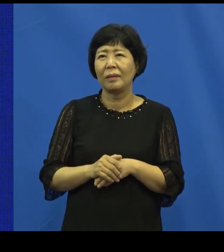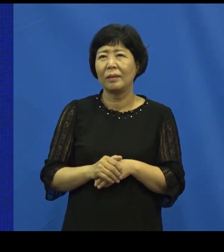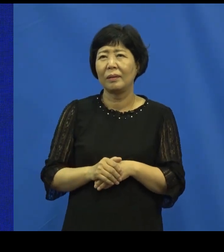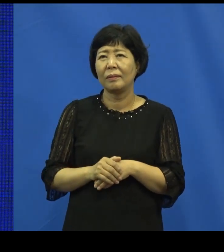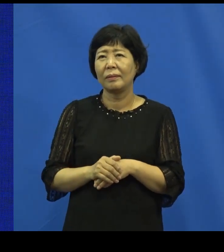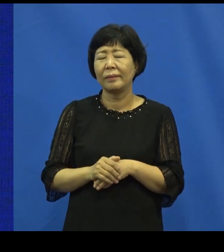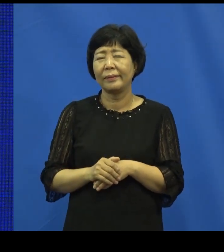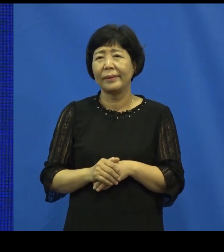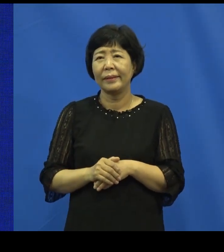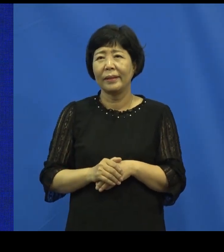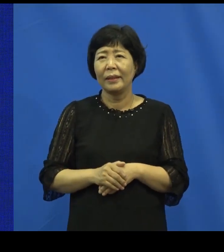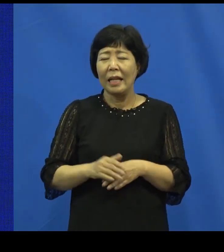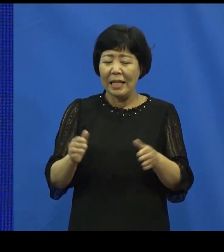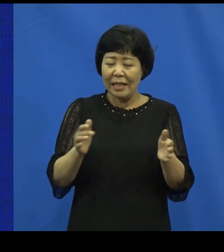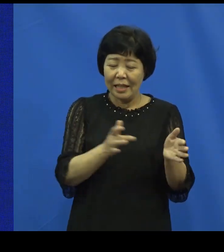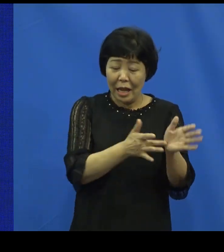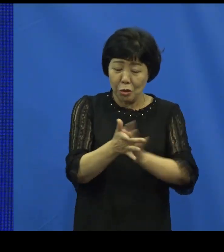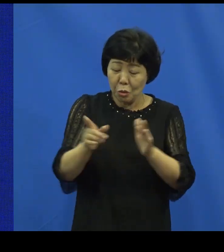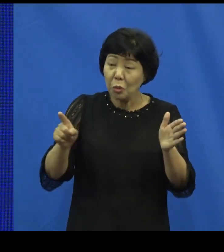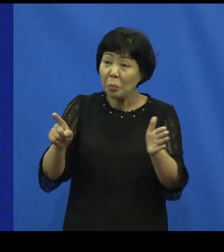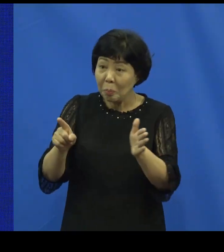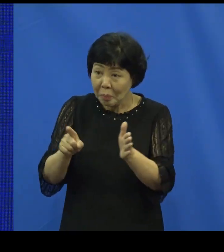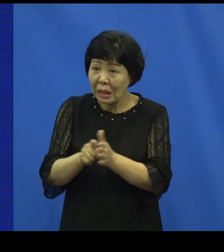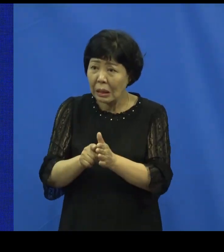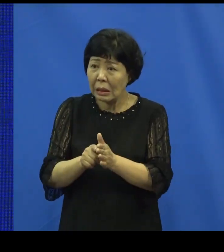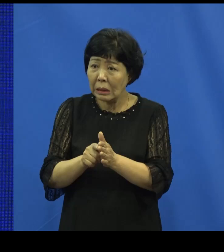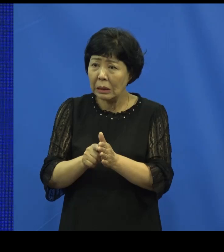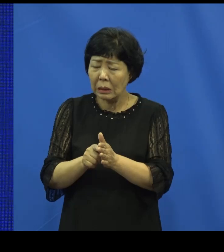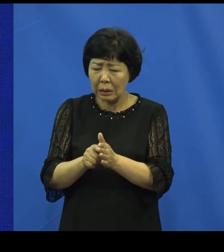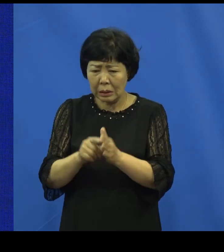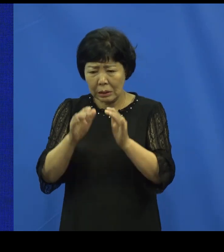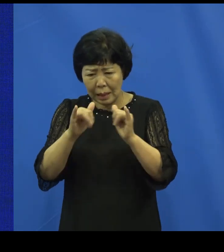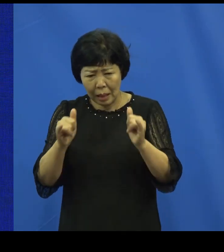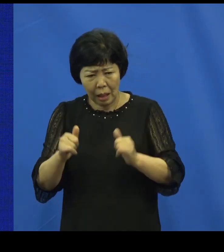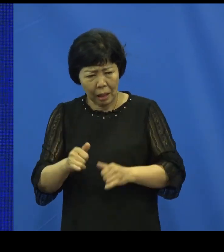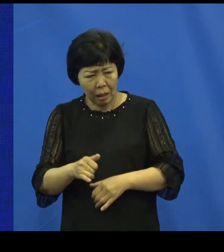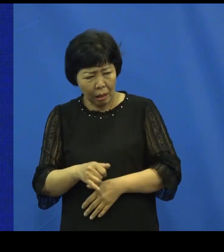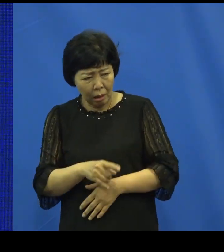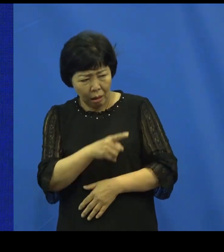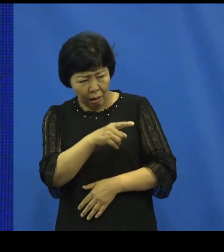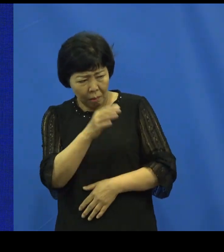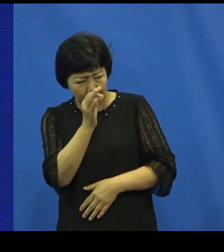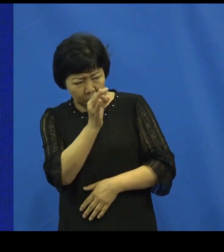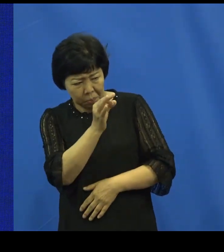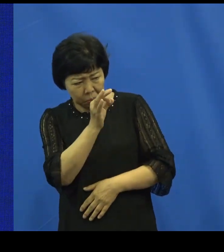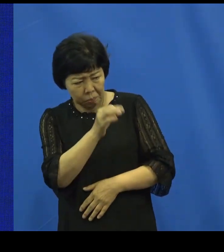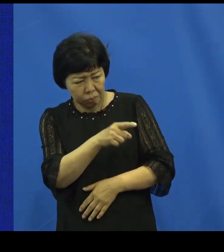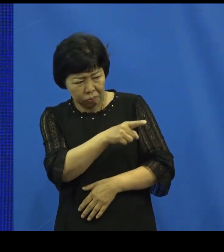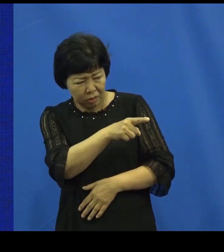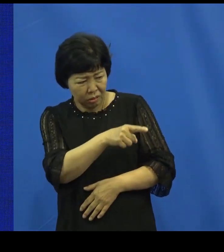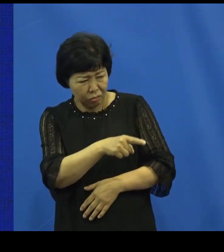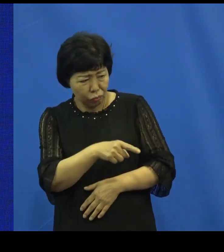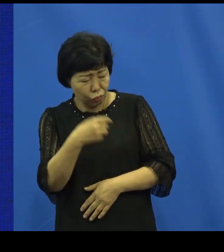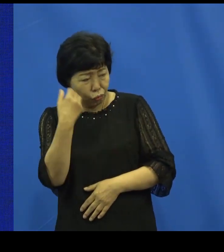항상 그래요. 여러분, 우리가 예수 믿는다는 표가 나면요, 사람들이 딱 견눈질해요. 저들 누구야? 뭐야?